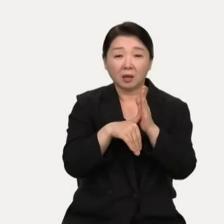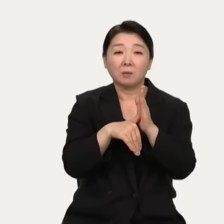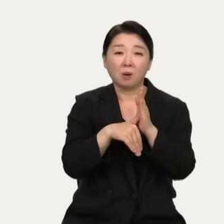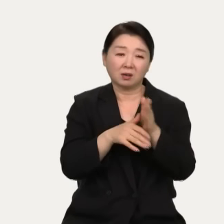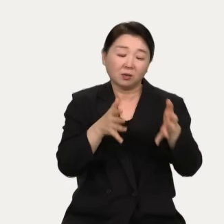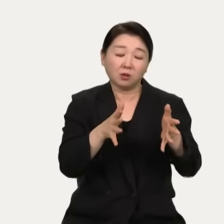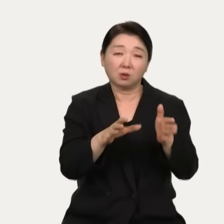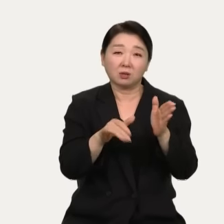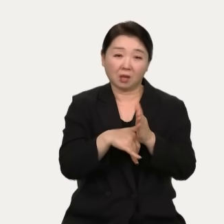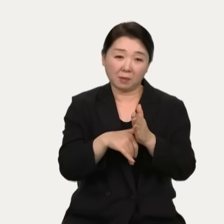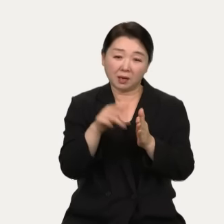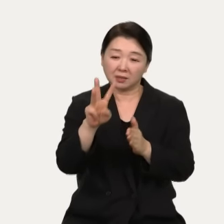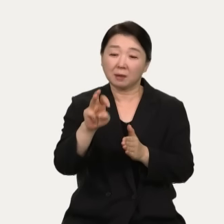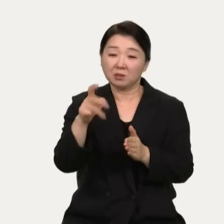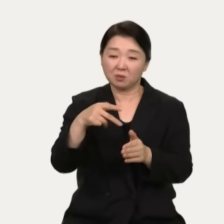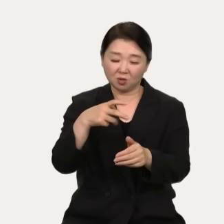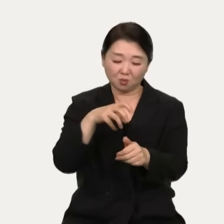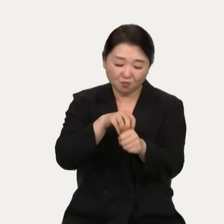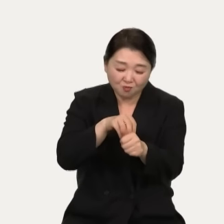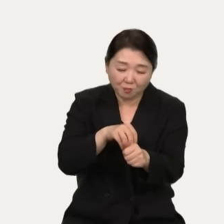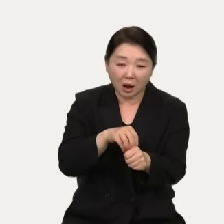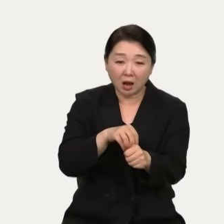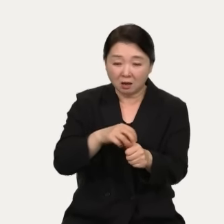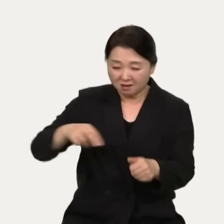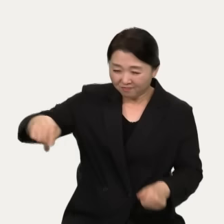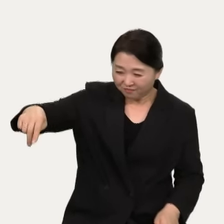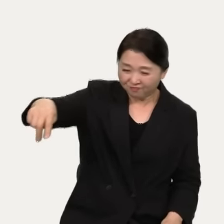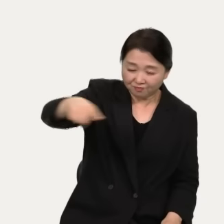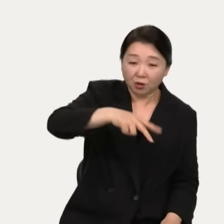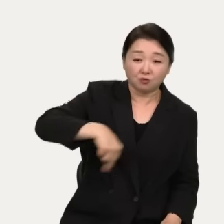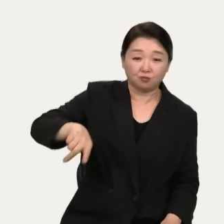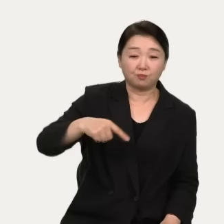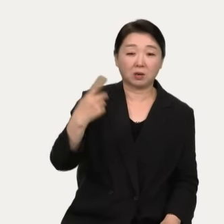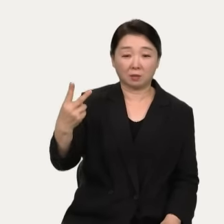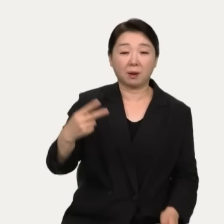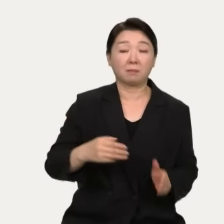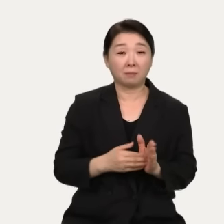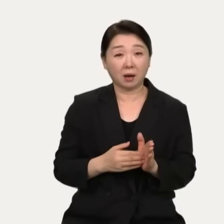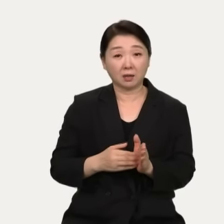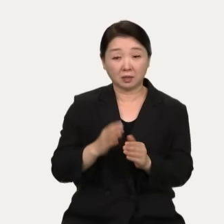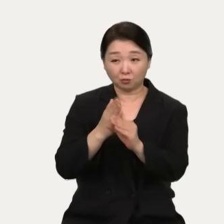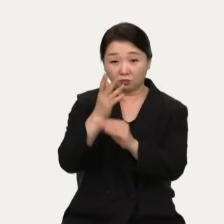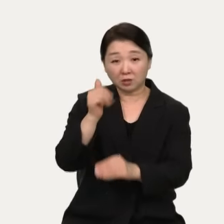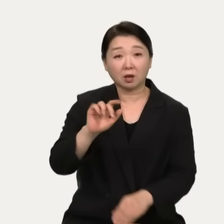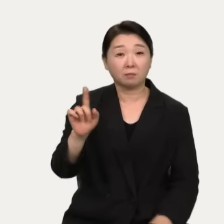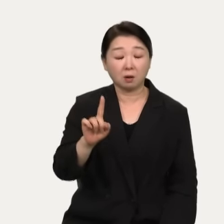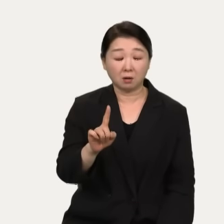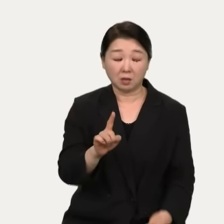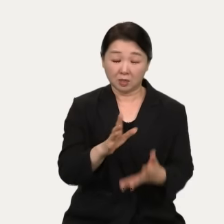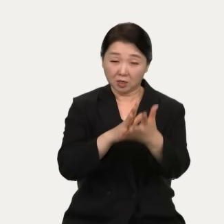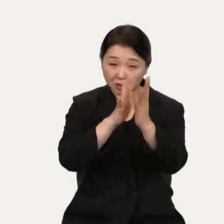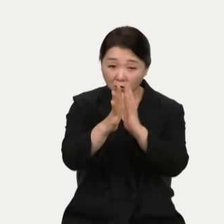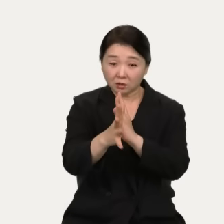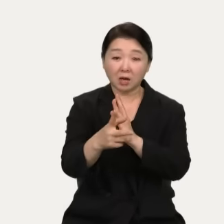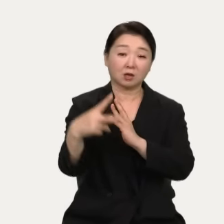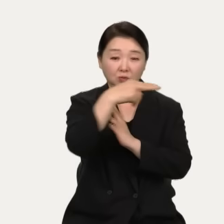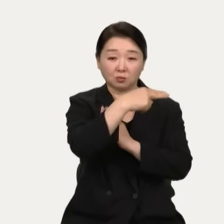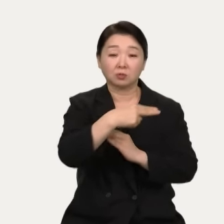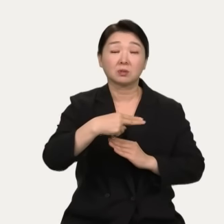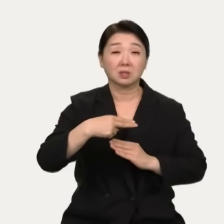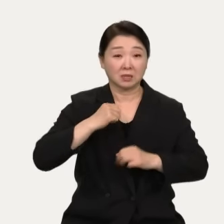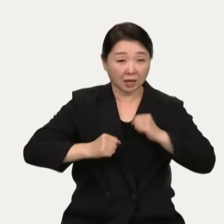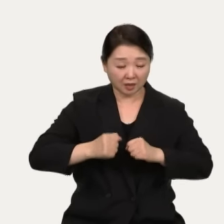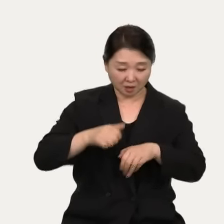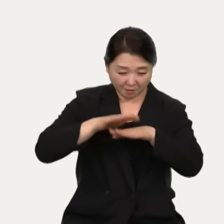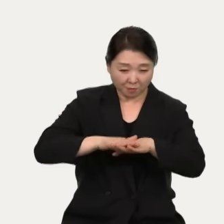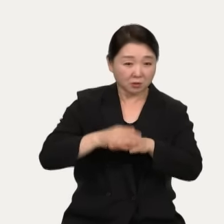완전 군장을 메고 연병장 두 바퀴를 돌았습니다. 이후 나타난 중대장은 선착순 달리기와 팔굽혀펴기를